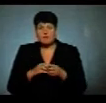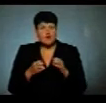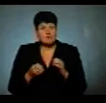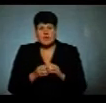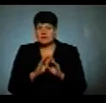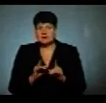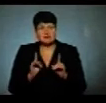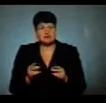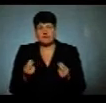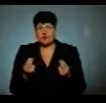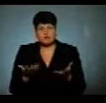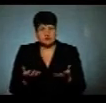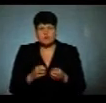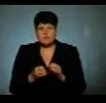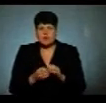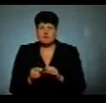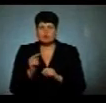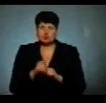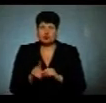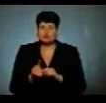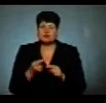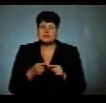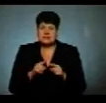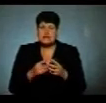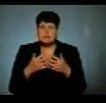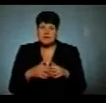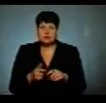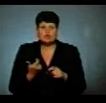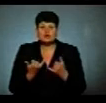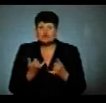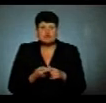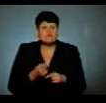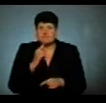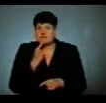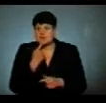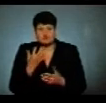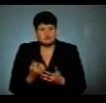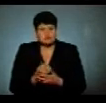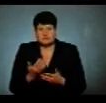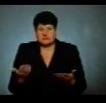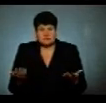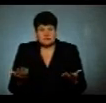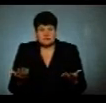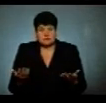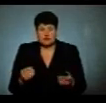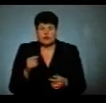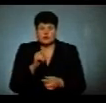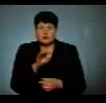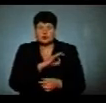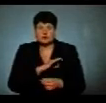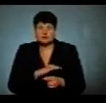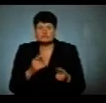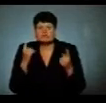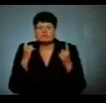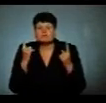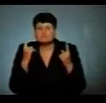тільки в коштах, проблема в тому, що перше, такі апарати сьогодні дуже тяжко знайти, тому що вони користуються шаленим